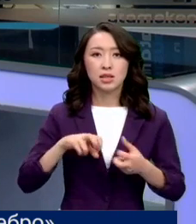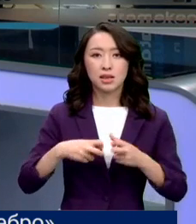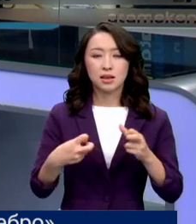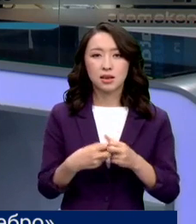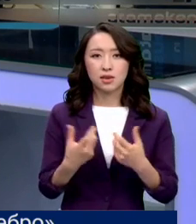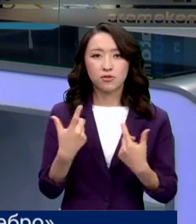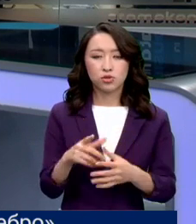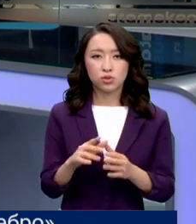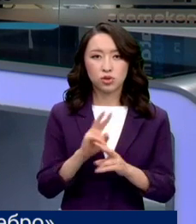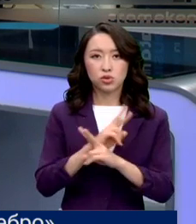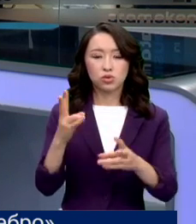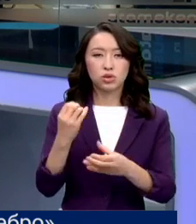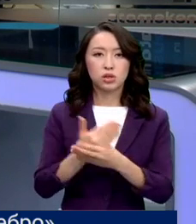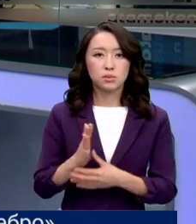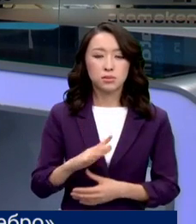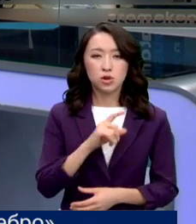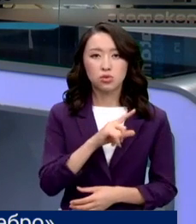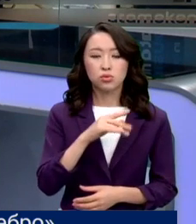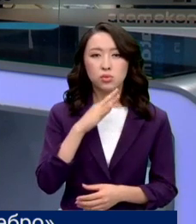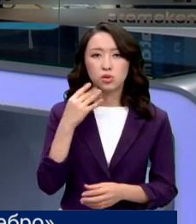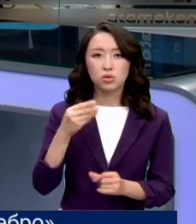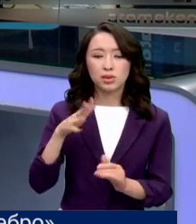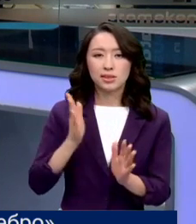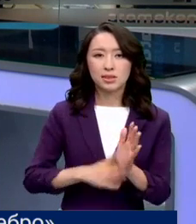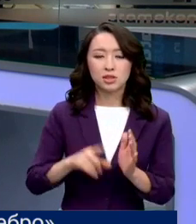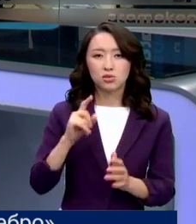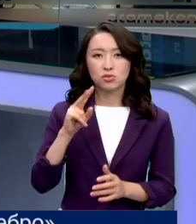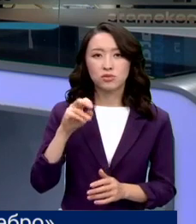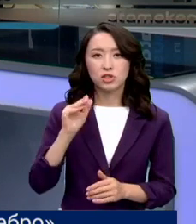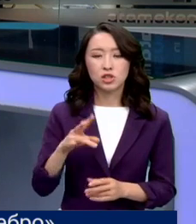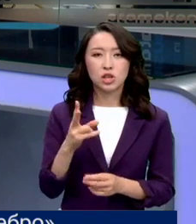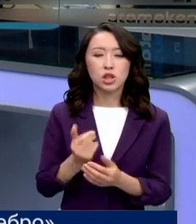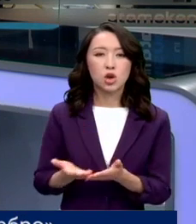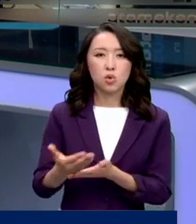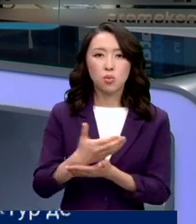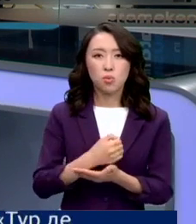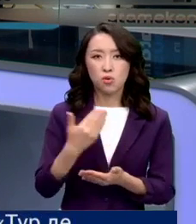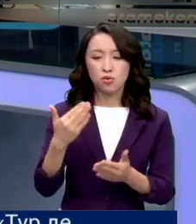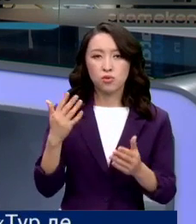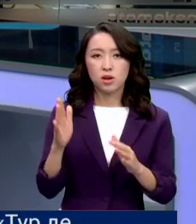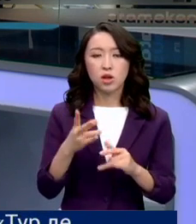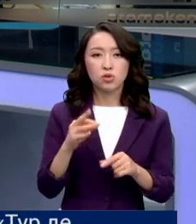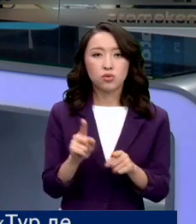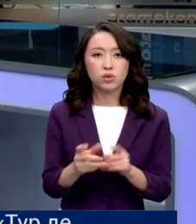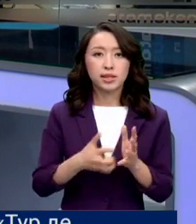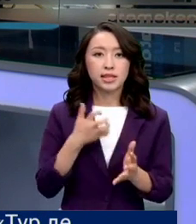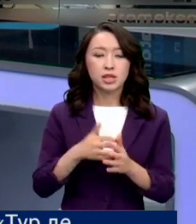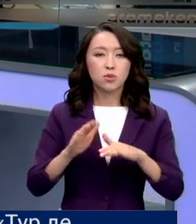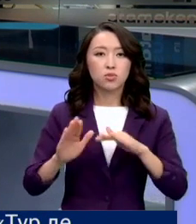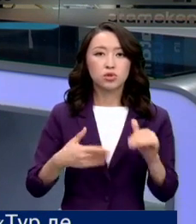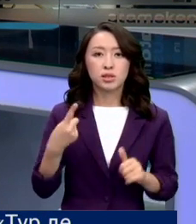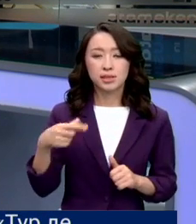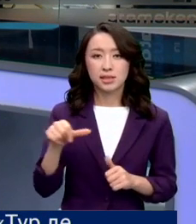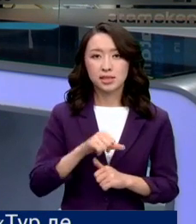один на один. Люди тратят сотни тысяч тенге из своего кармана на уборку последствий стихии. Но этого недостаточно. Спустя буквально